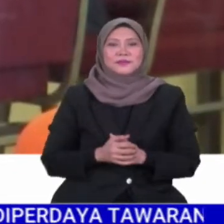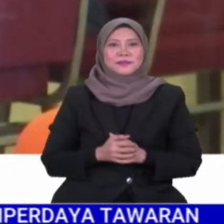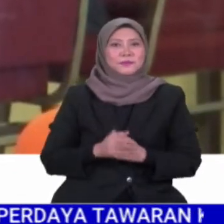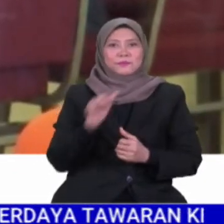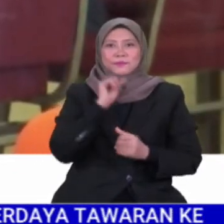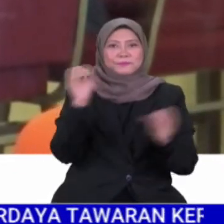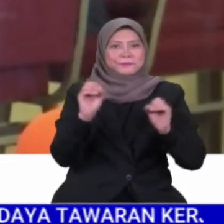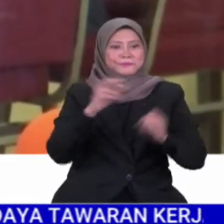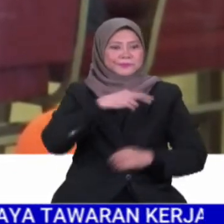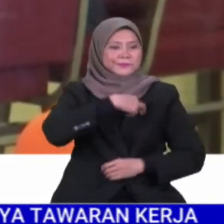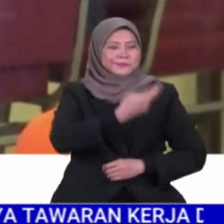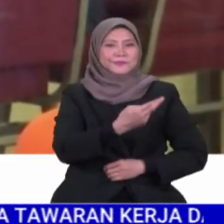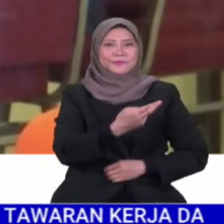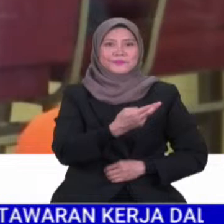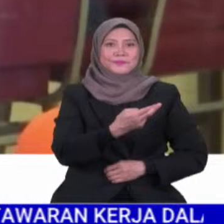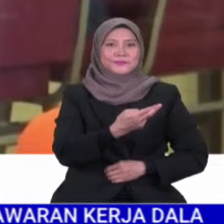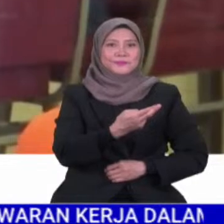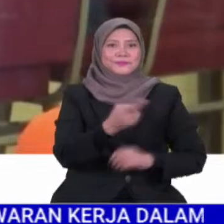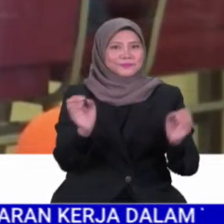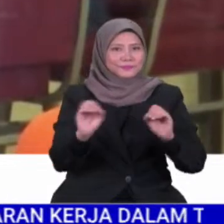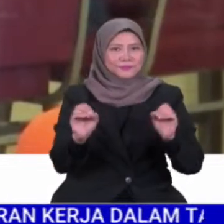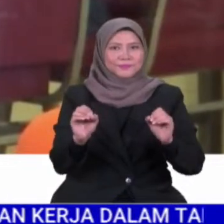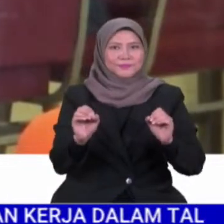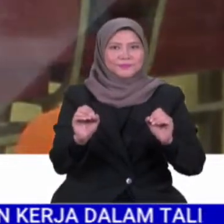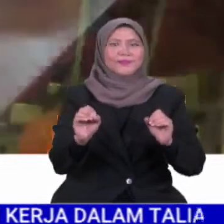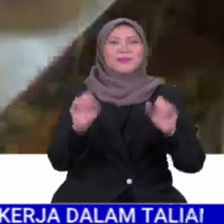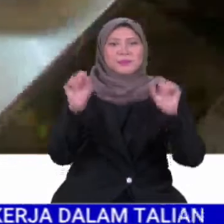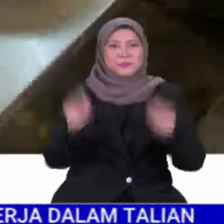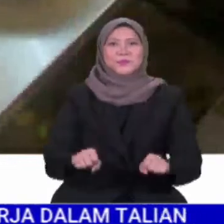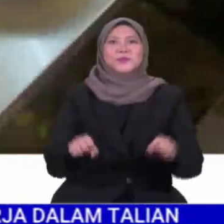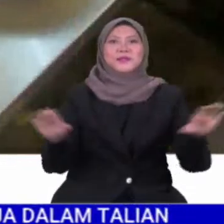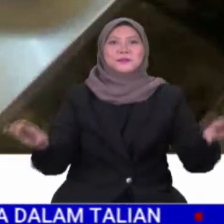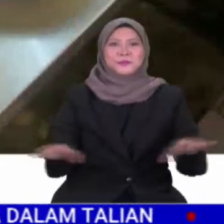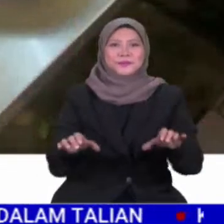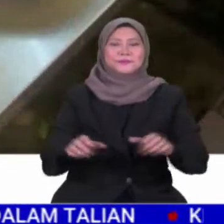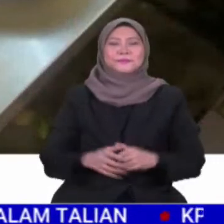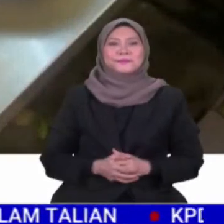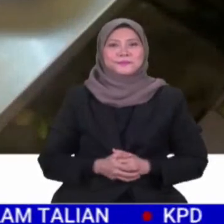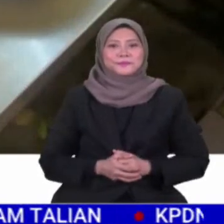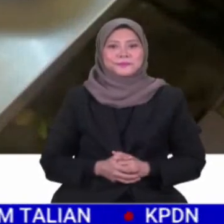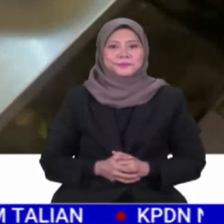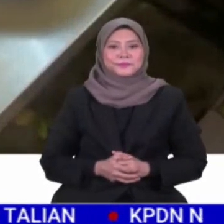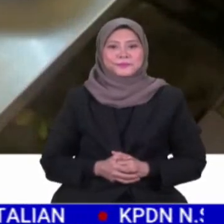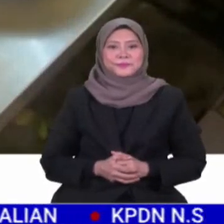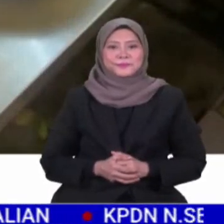kos kerugian. Maknanya benda ni boleh dibuat.